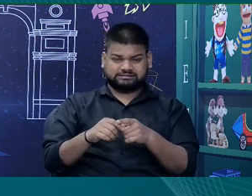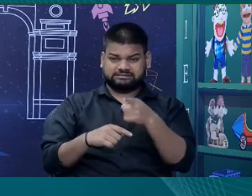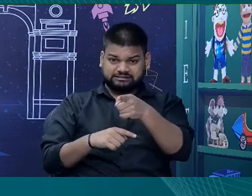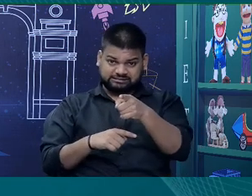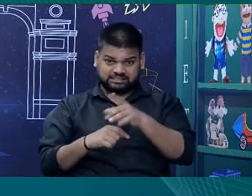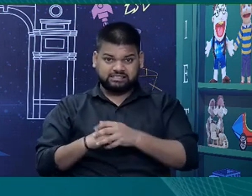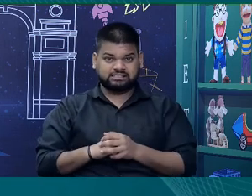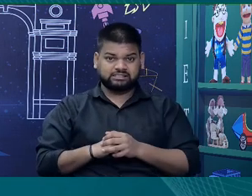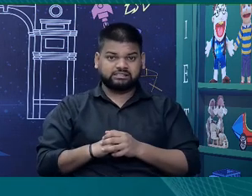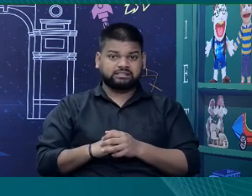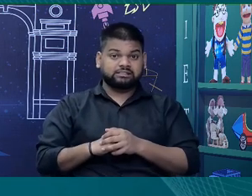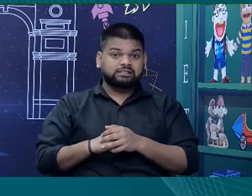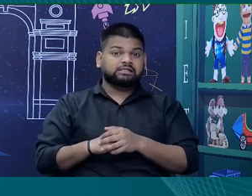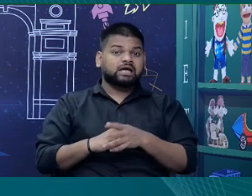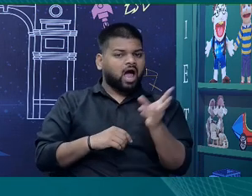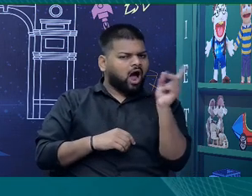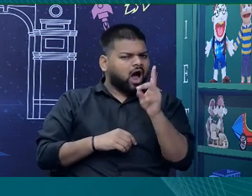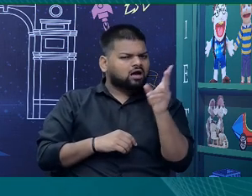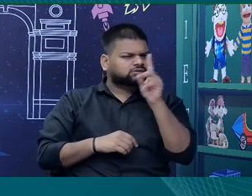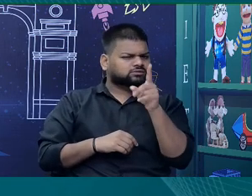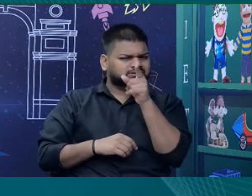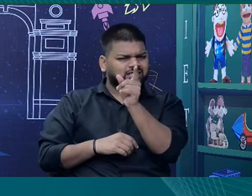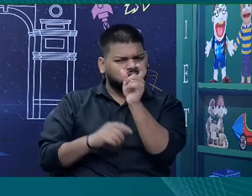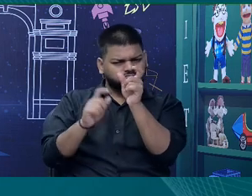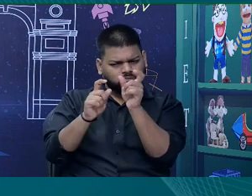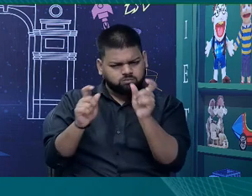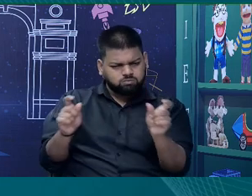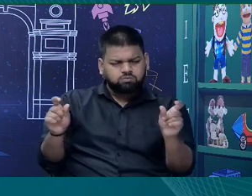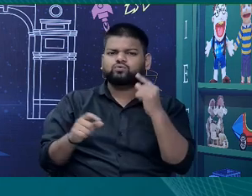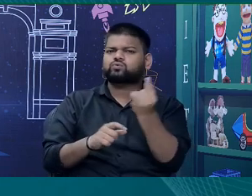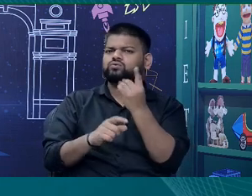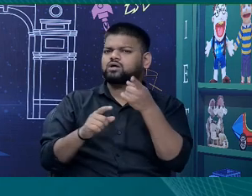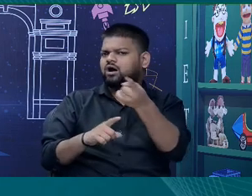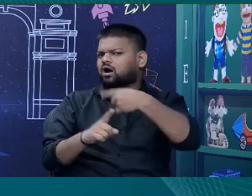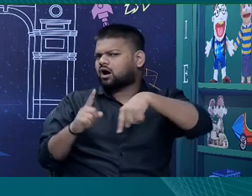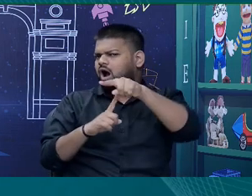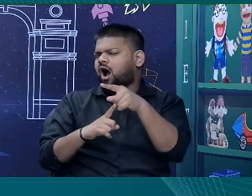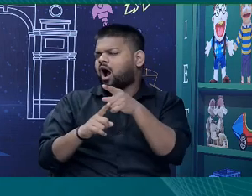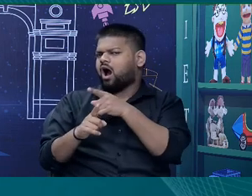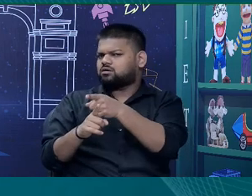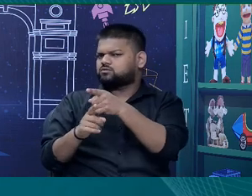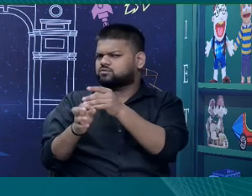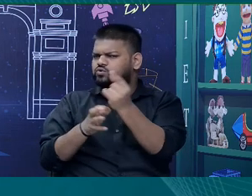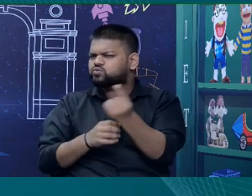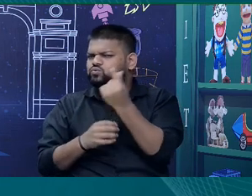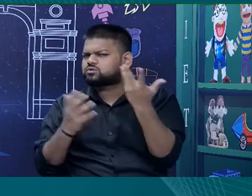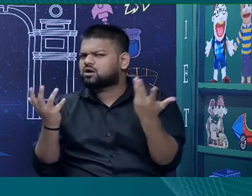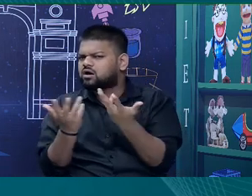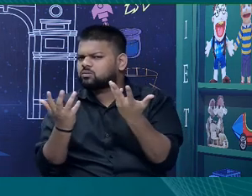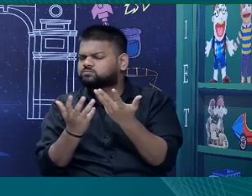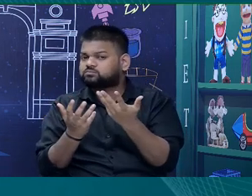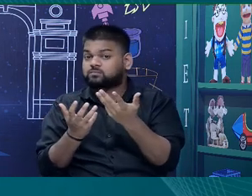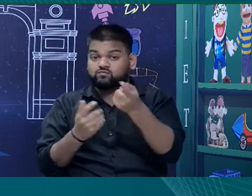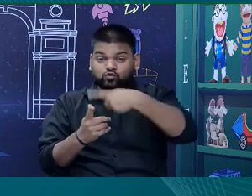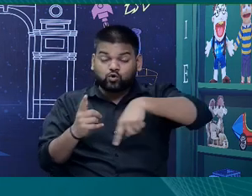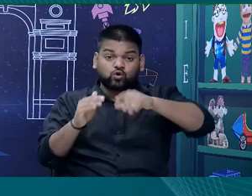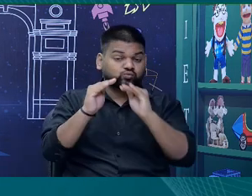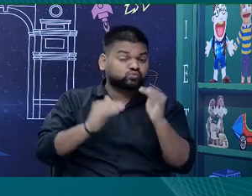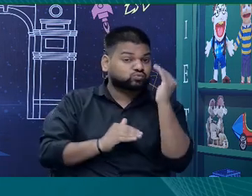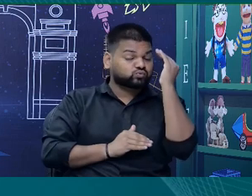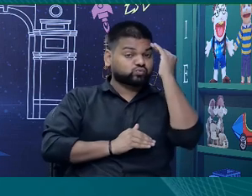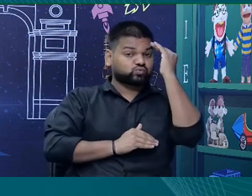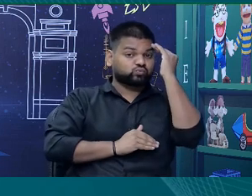कोई एक आसन तरीका है फॉर्मूला है जो आप सजेस्ट कर सकें स्टूडेंट को ताकि वो एक्सप्रेशंस को फ्रेम करना सिख जैन और